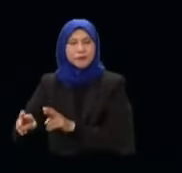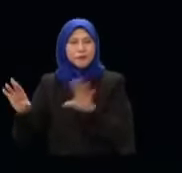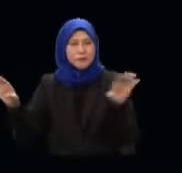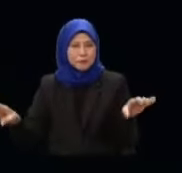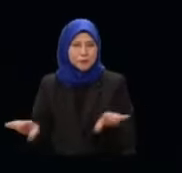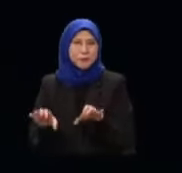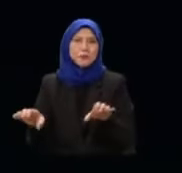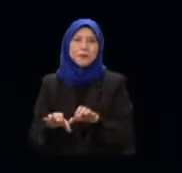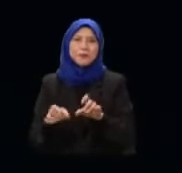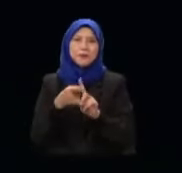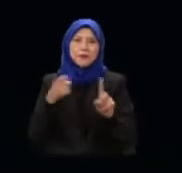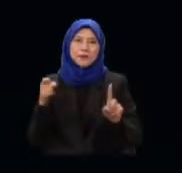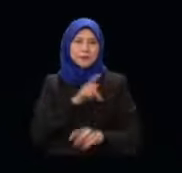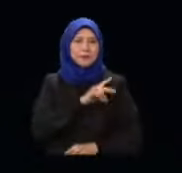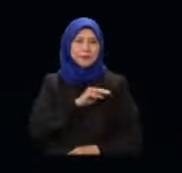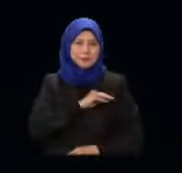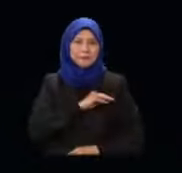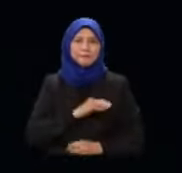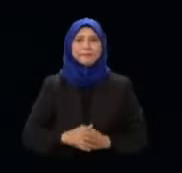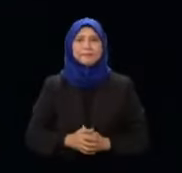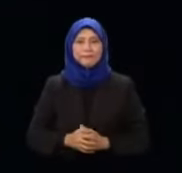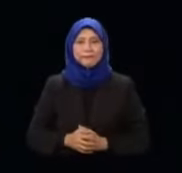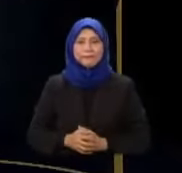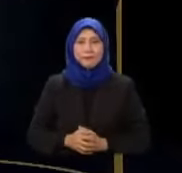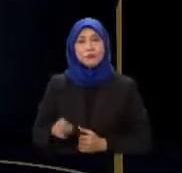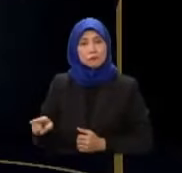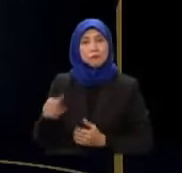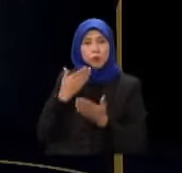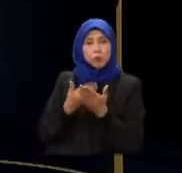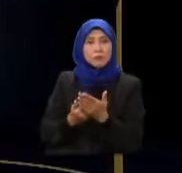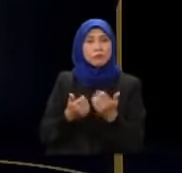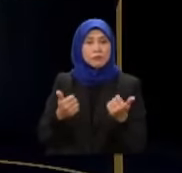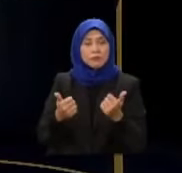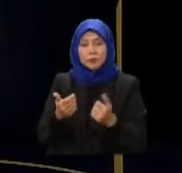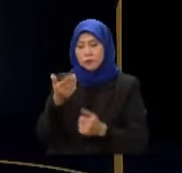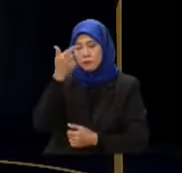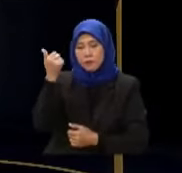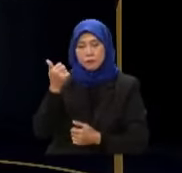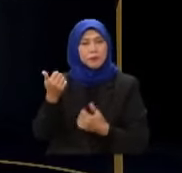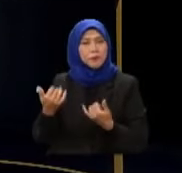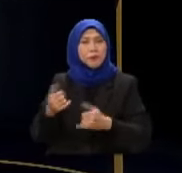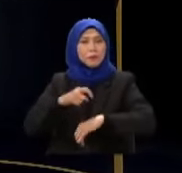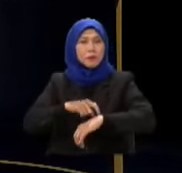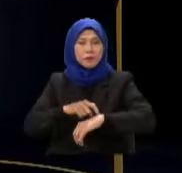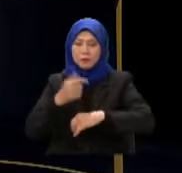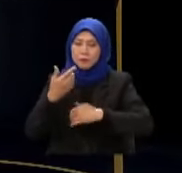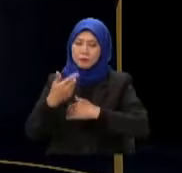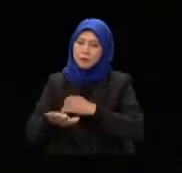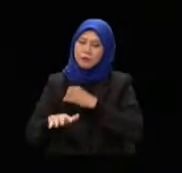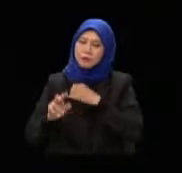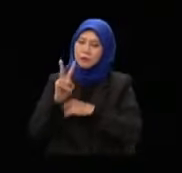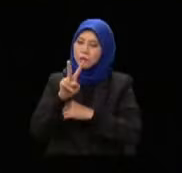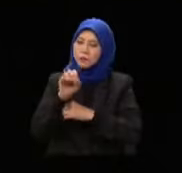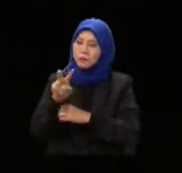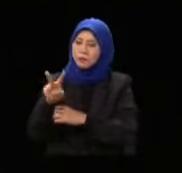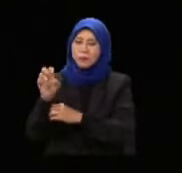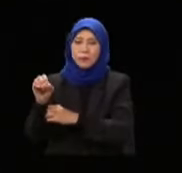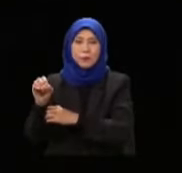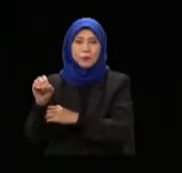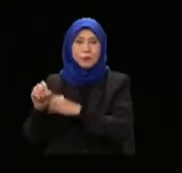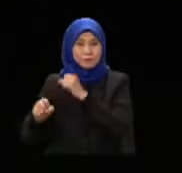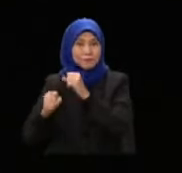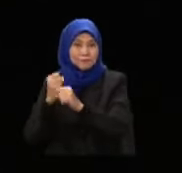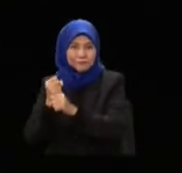dilaksanakan oleh pihak Kementerian oke Hari ini seneng Datuk kannya Saya kira masih yang ada selepas 2020 itu